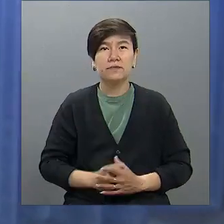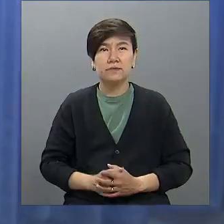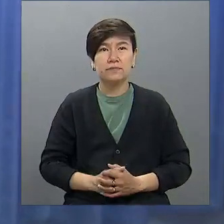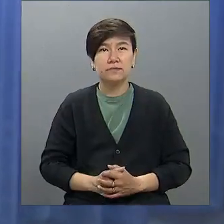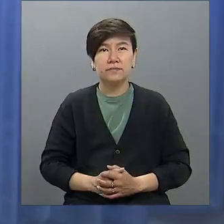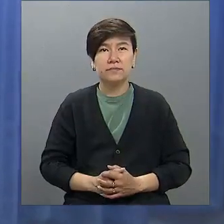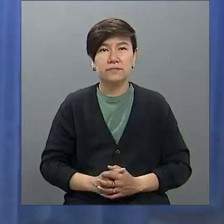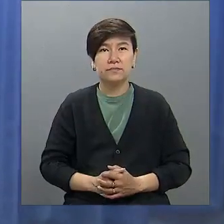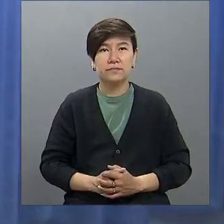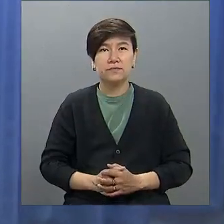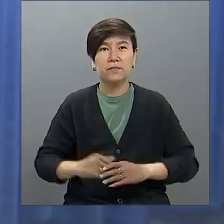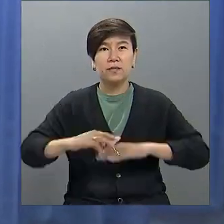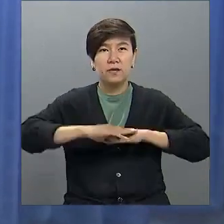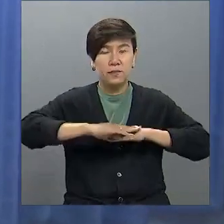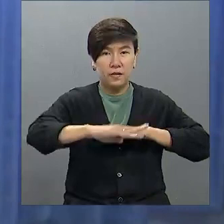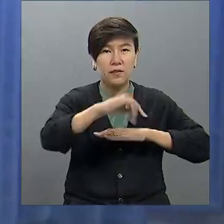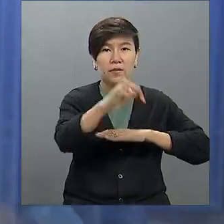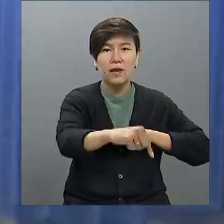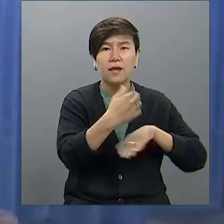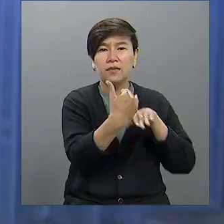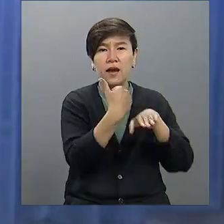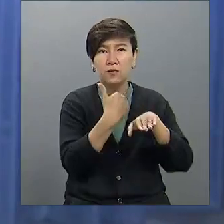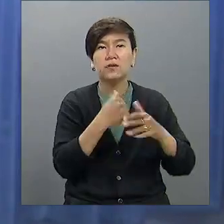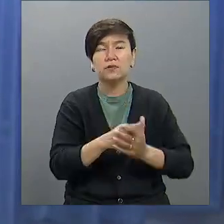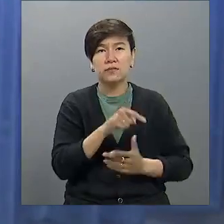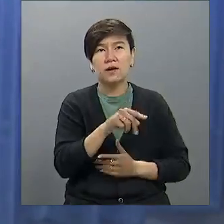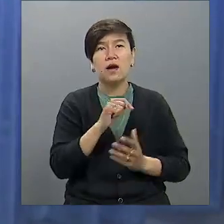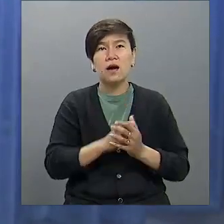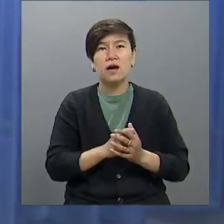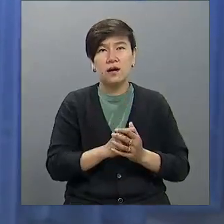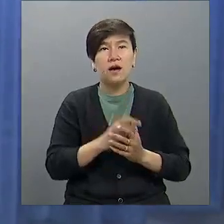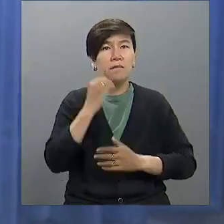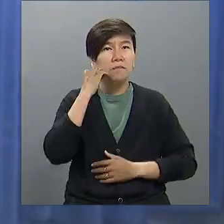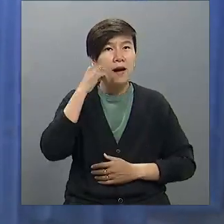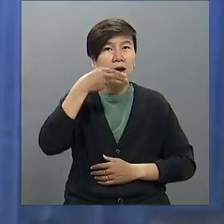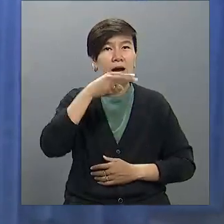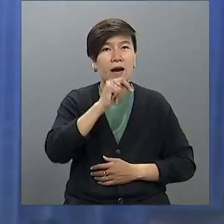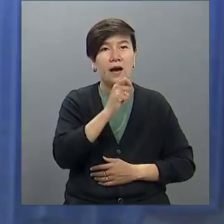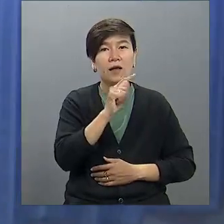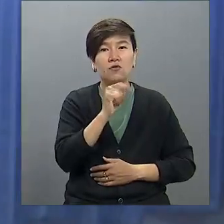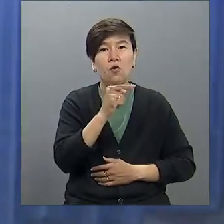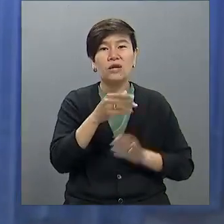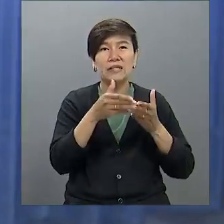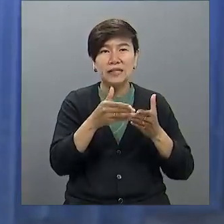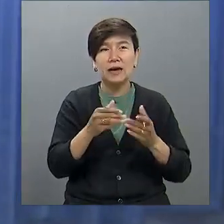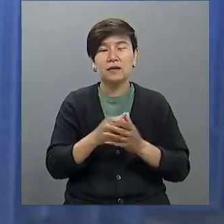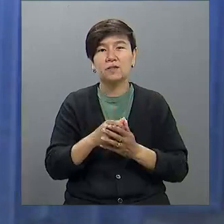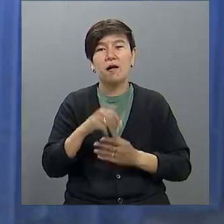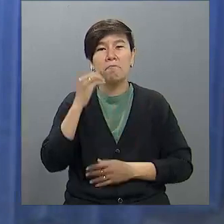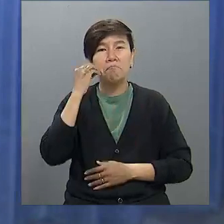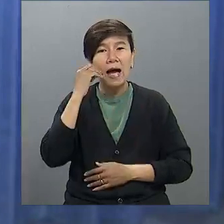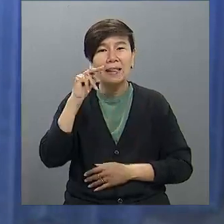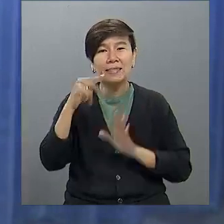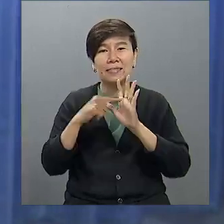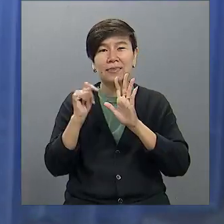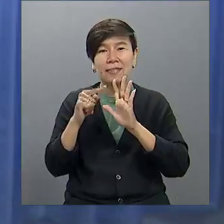ระหว่างบ้านหนองเรือผ่านบ้านหนองกังโคกนะครับบ้านที่มีปัญหานะครับแล้วก็ผ่านไปถึงบ้านนางเลิ้งนะครับหลังจากที่ล